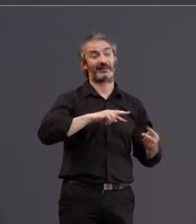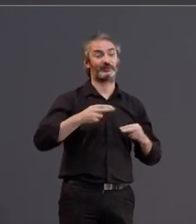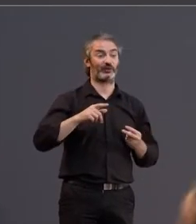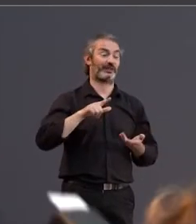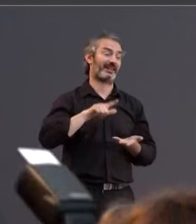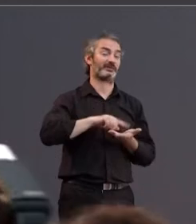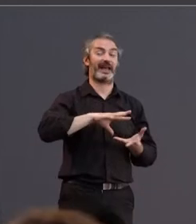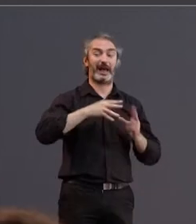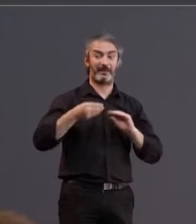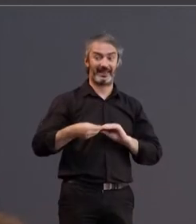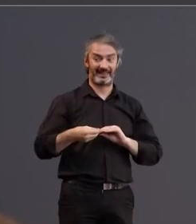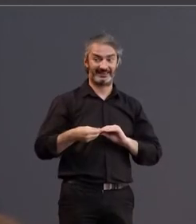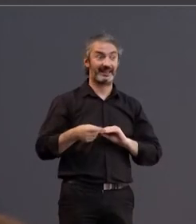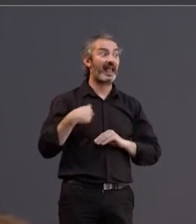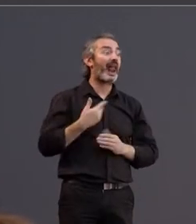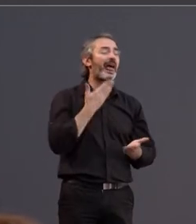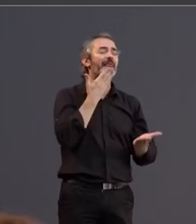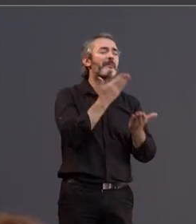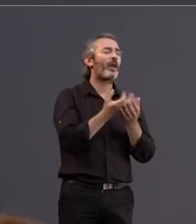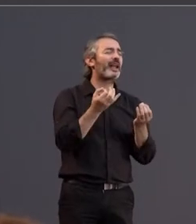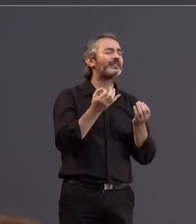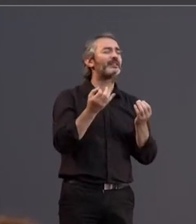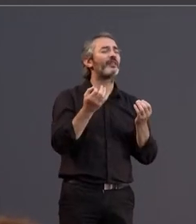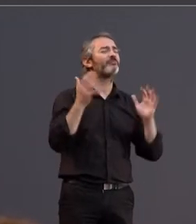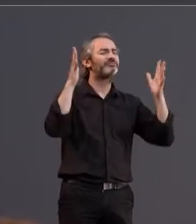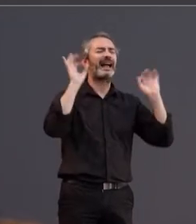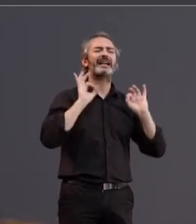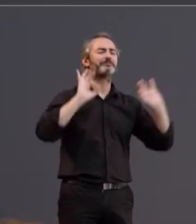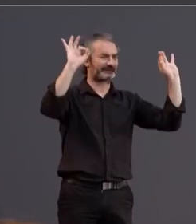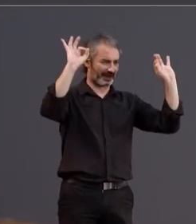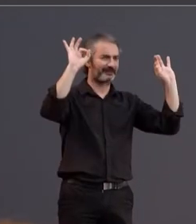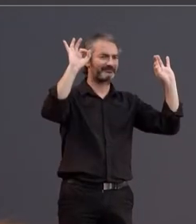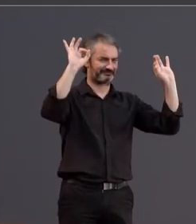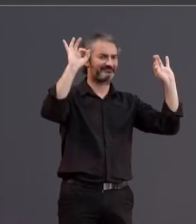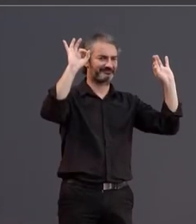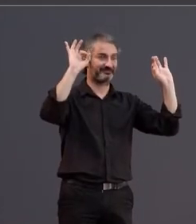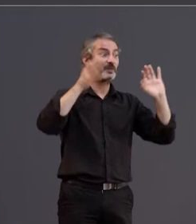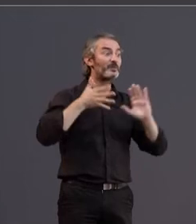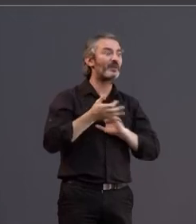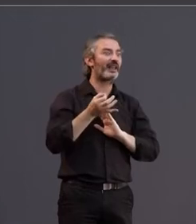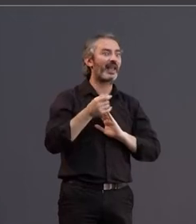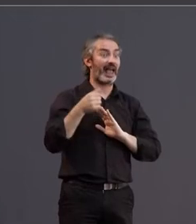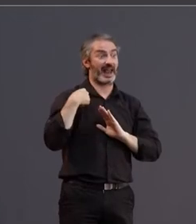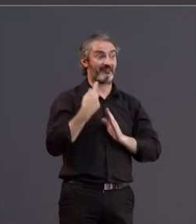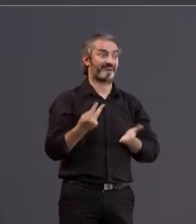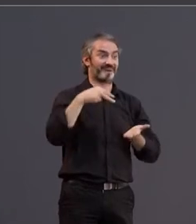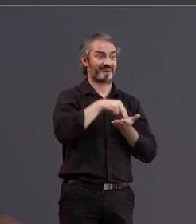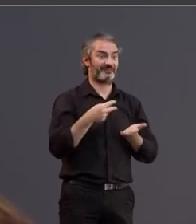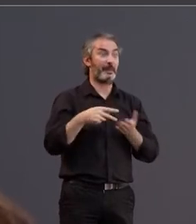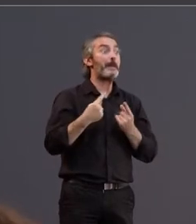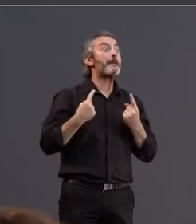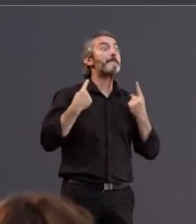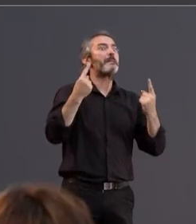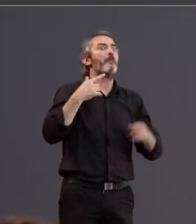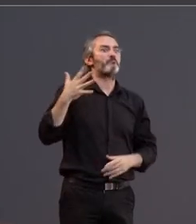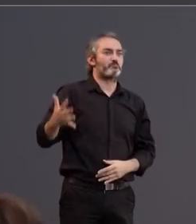aplicades. I aquest cop us demano un aplaudiment molt especial perquè pujaran a l'escenari la primera